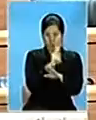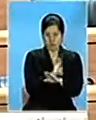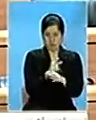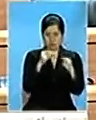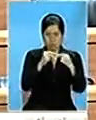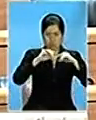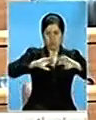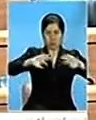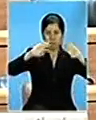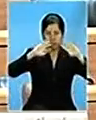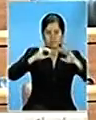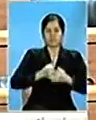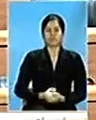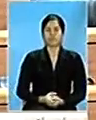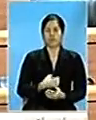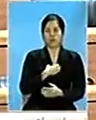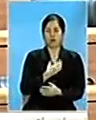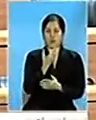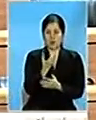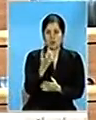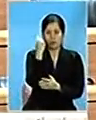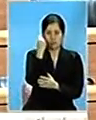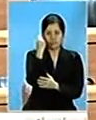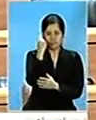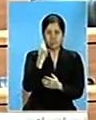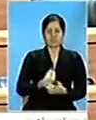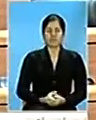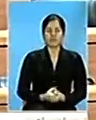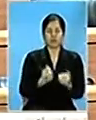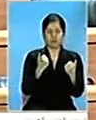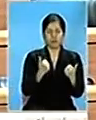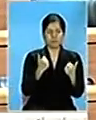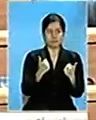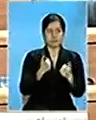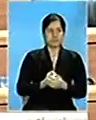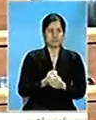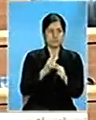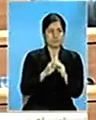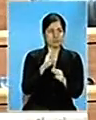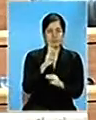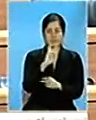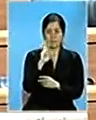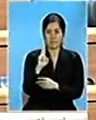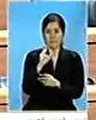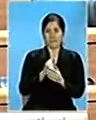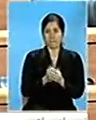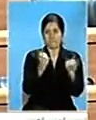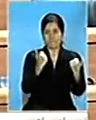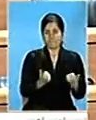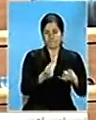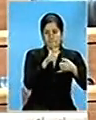ยครับได้โปรดเห็นใจเถอะครับเพราะในขณะนี้ท่านวีระสมความคิดป่วยหนัก